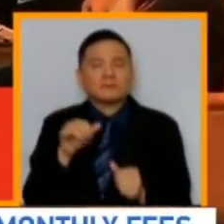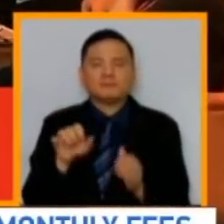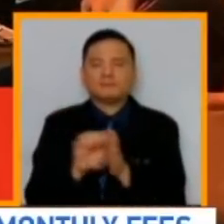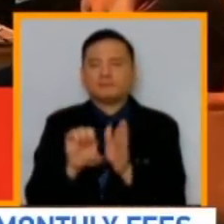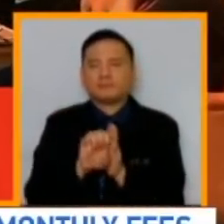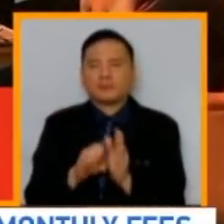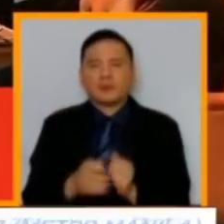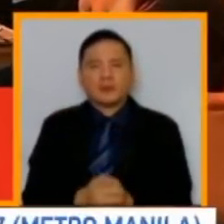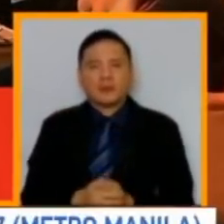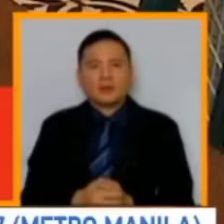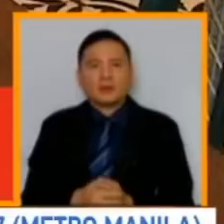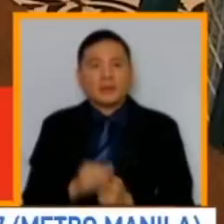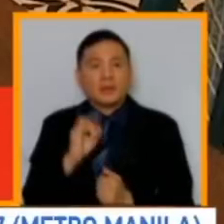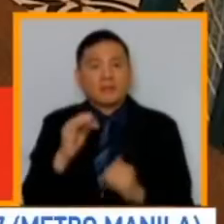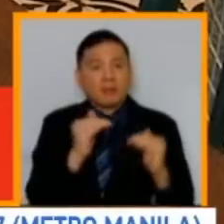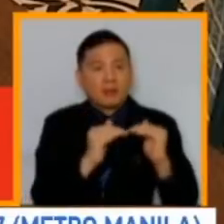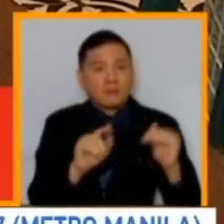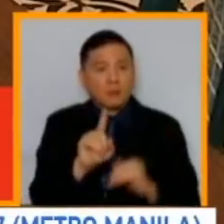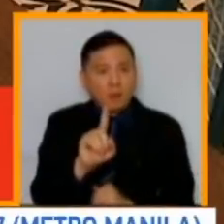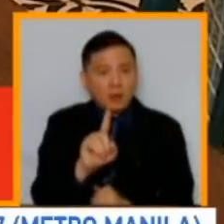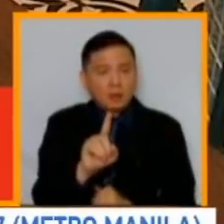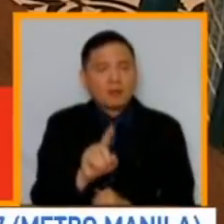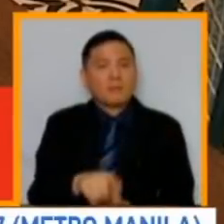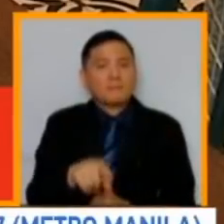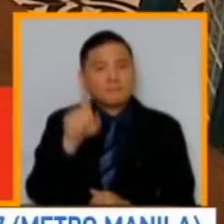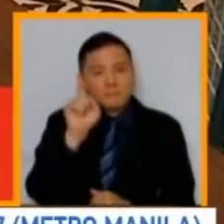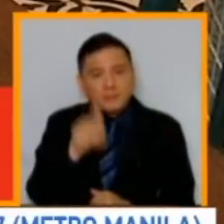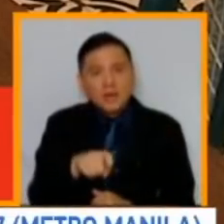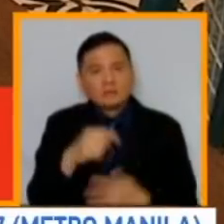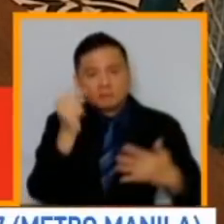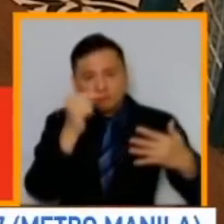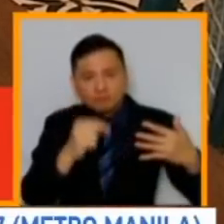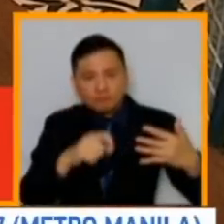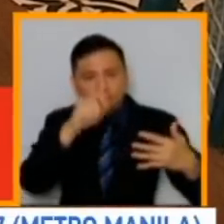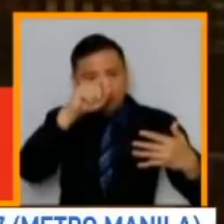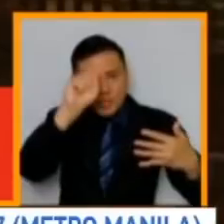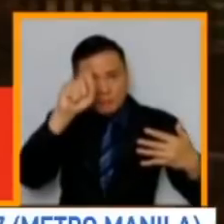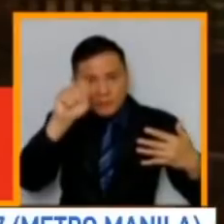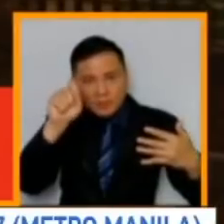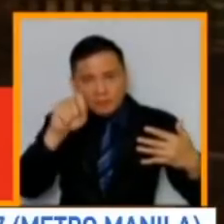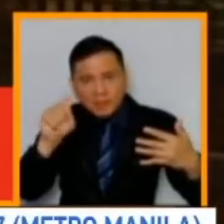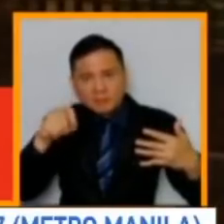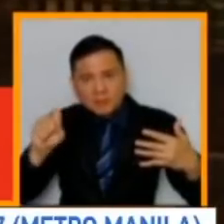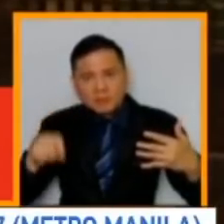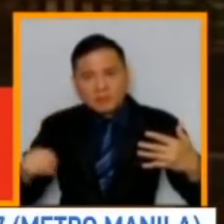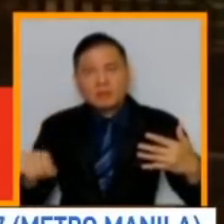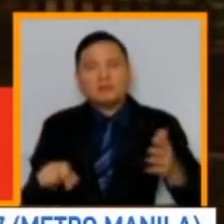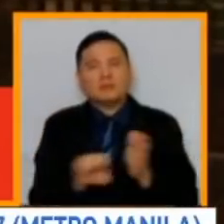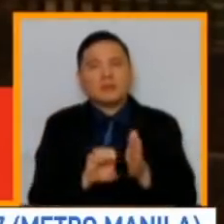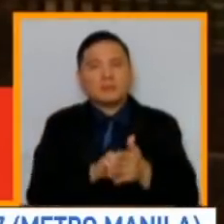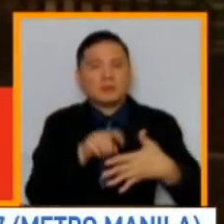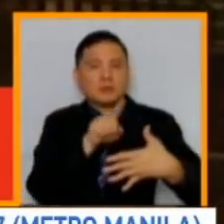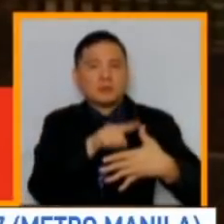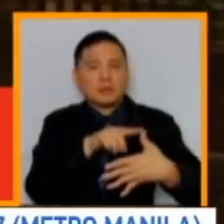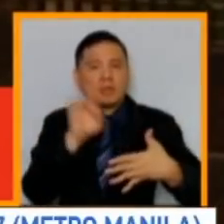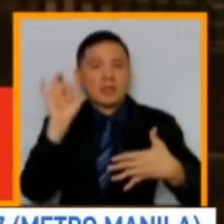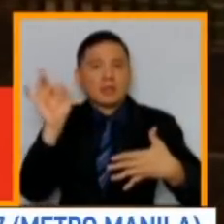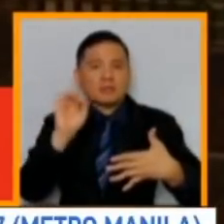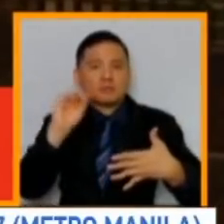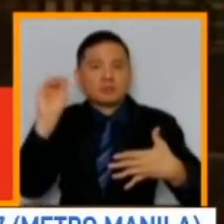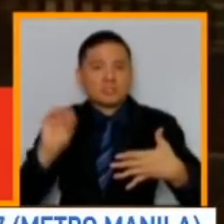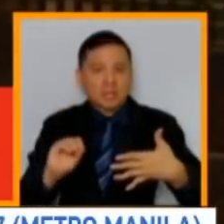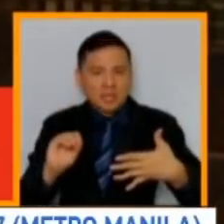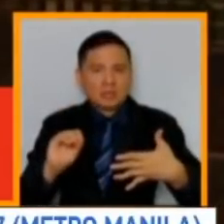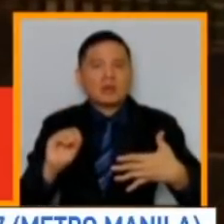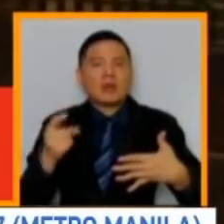alert level 1, kailangan pumasa muna sila doon sa 80% ng targeted population. 80%